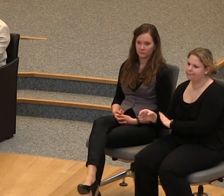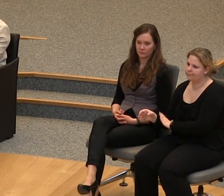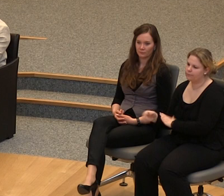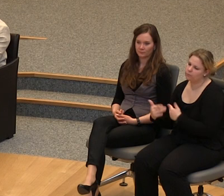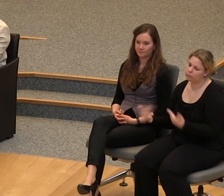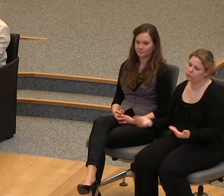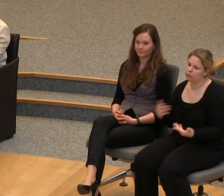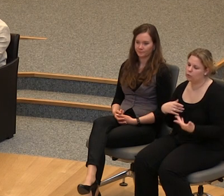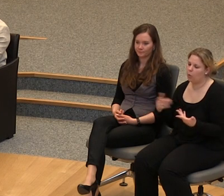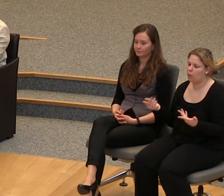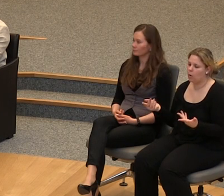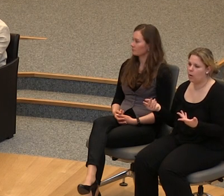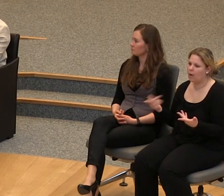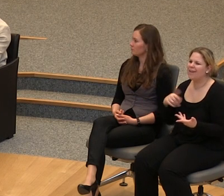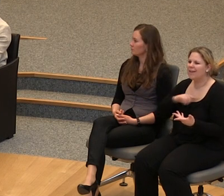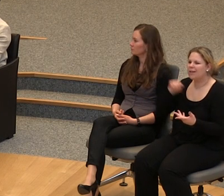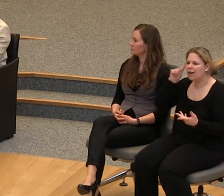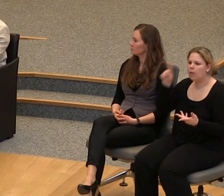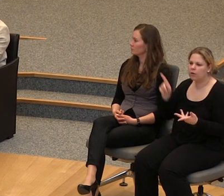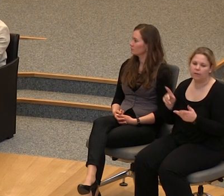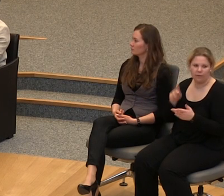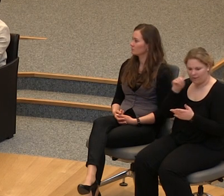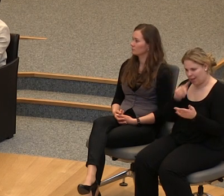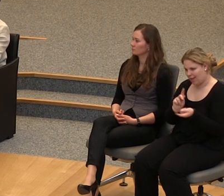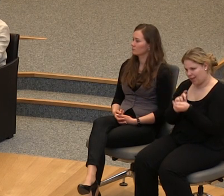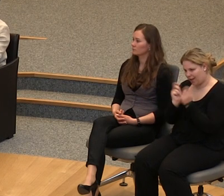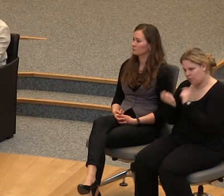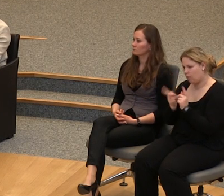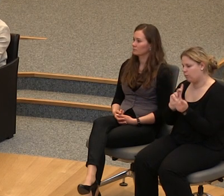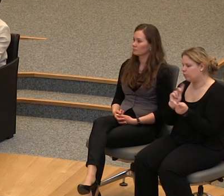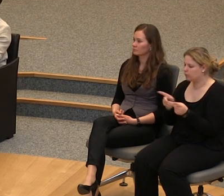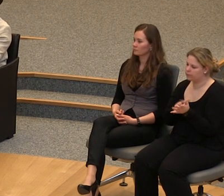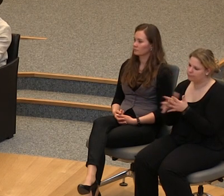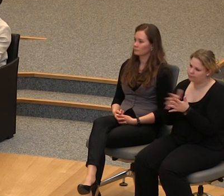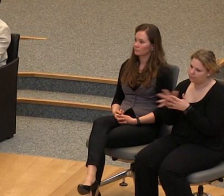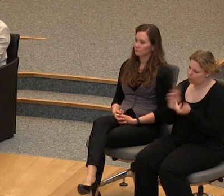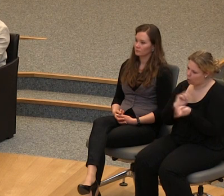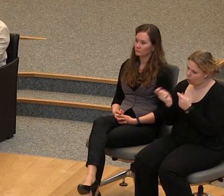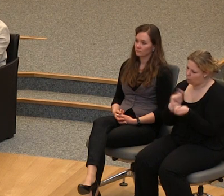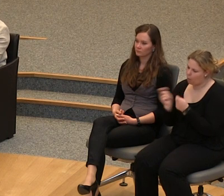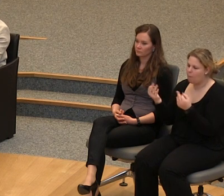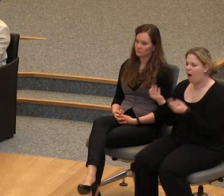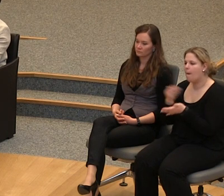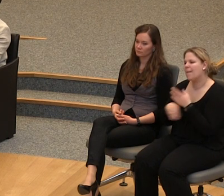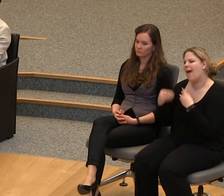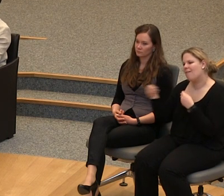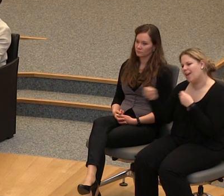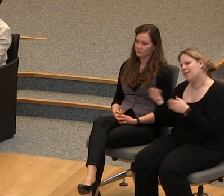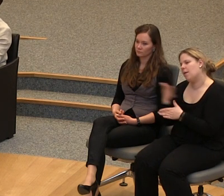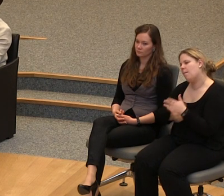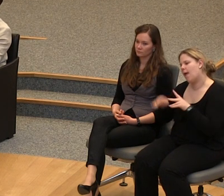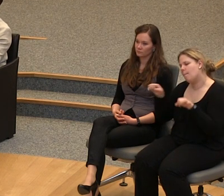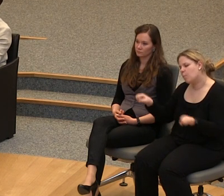Punkte, die über eine Reform aufgegriffen werden müssen, dass wir mehr Flexibilität, mehr Alternativen, mehr neue